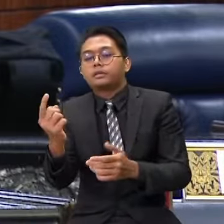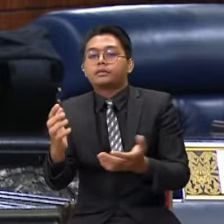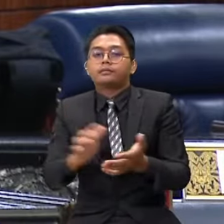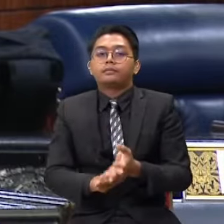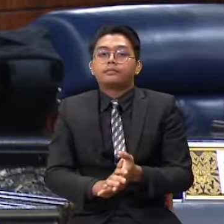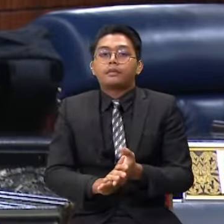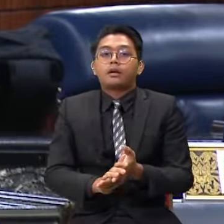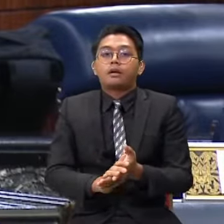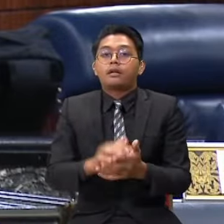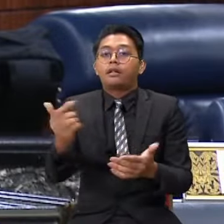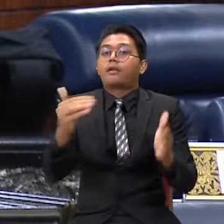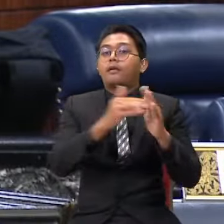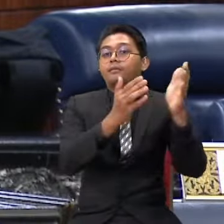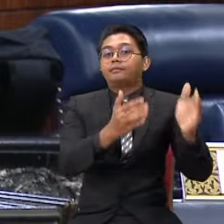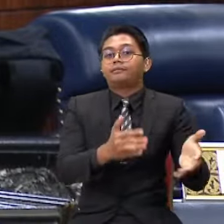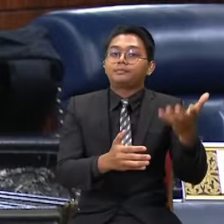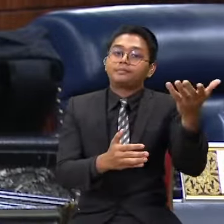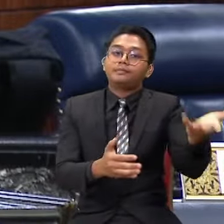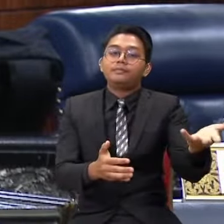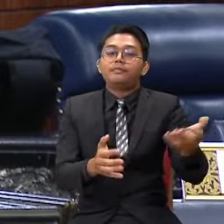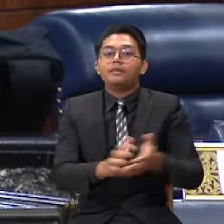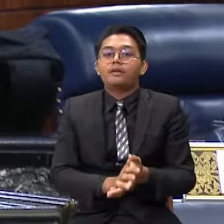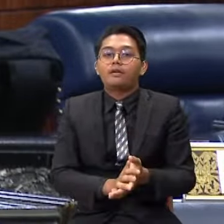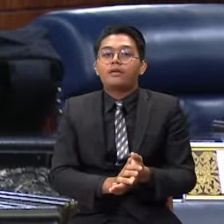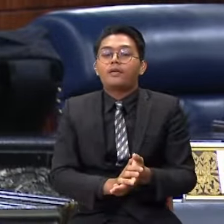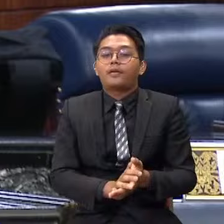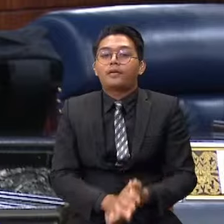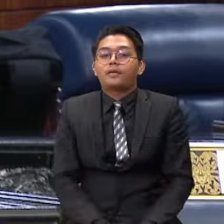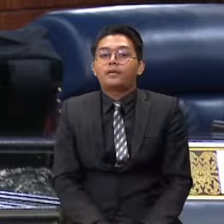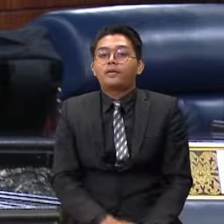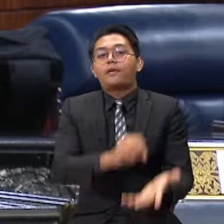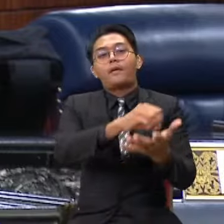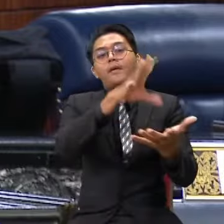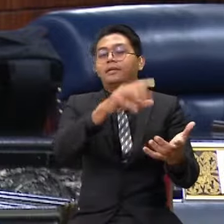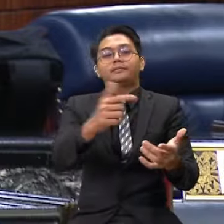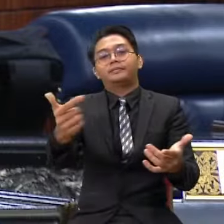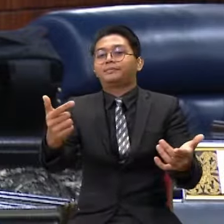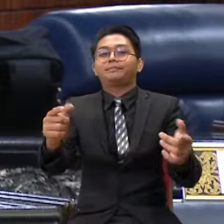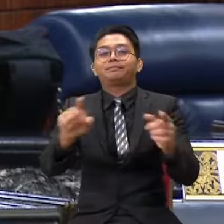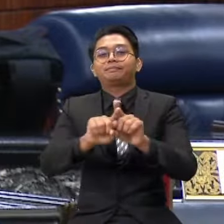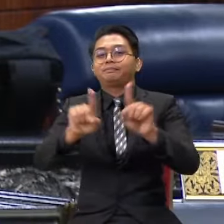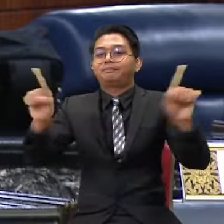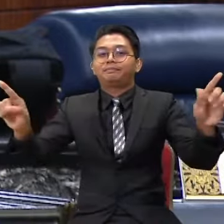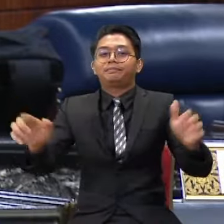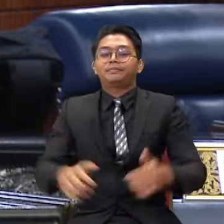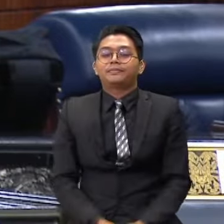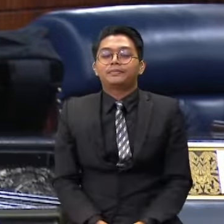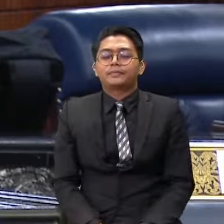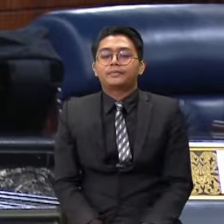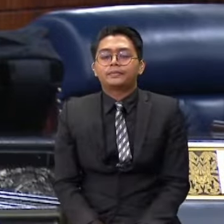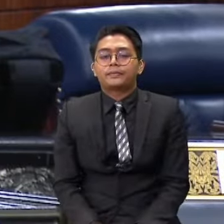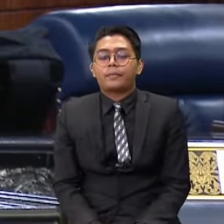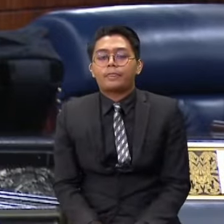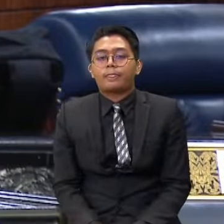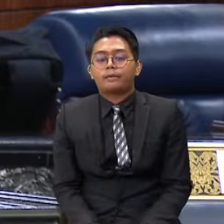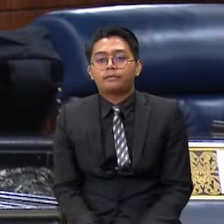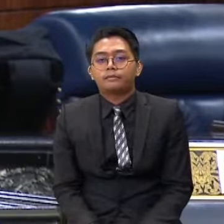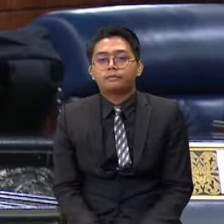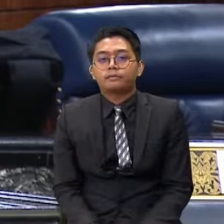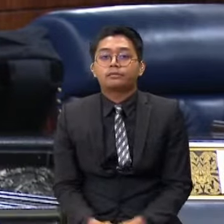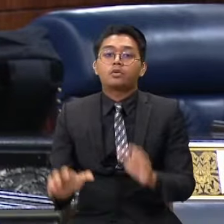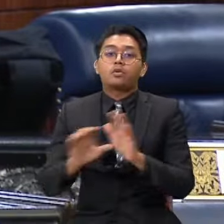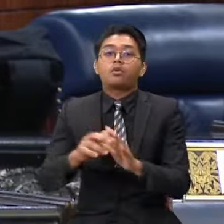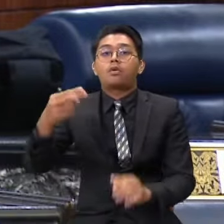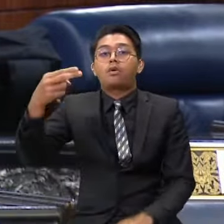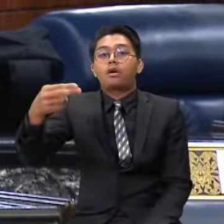pembangang setiap hari makan hidup mewah hotel bintang itu tak Samalah yang berhormat lagi ada high value